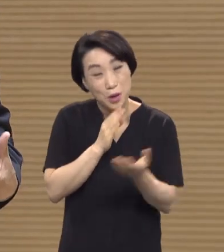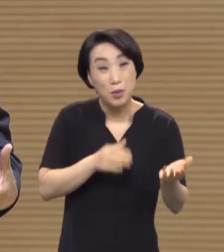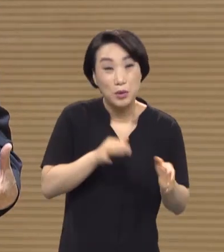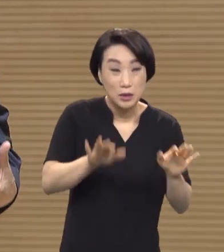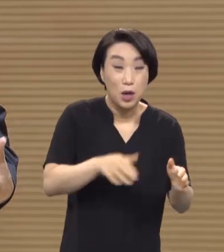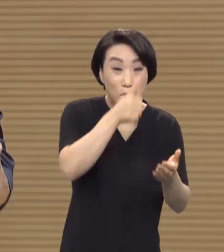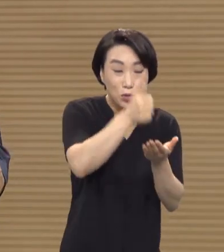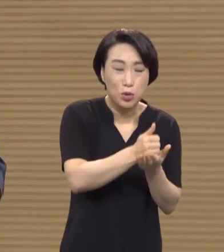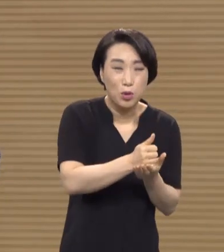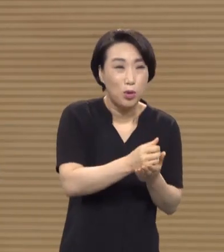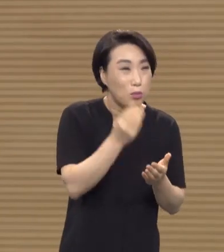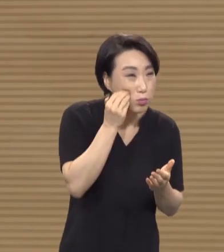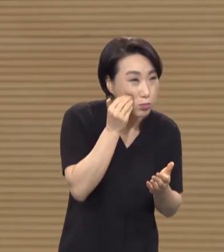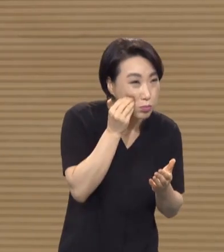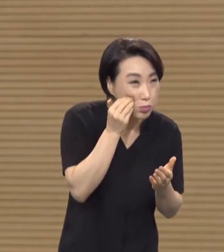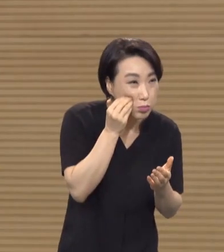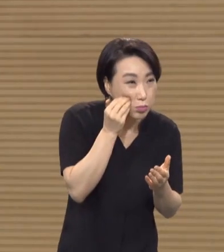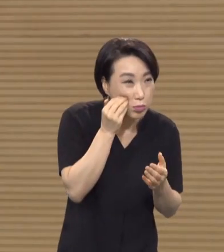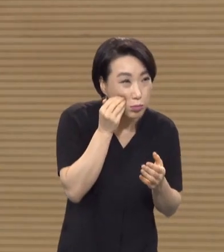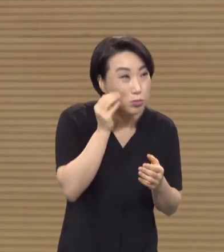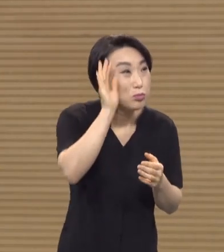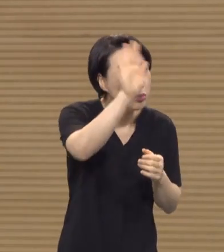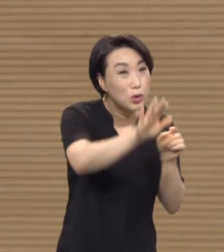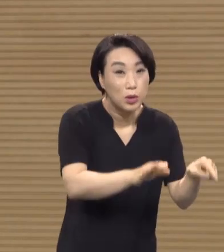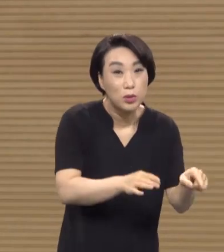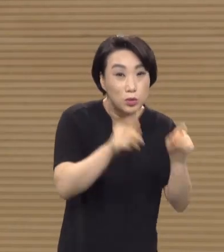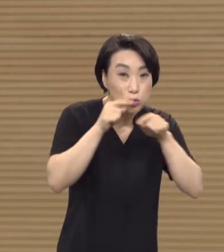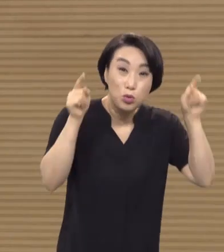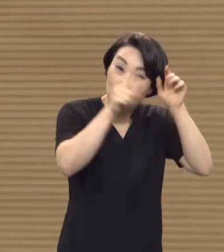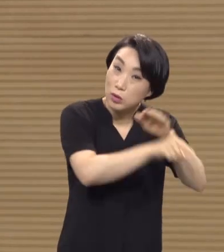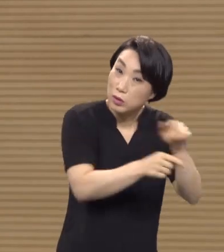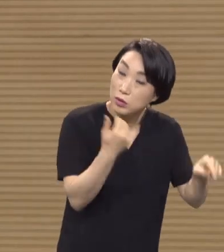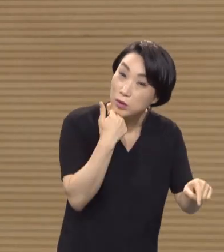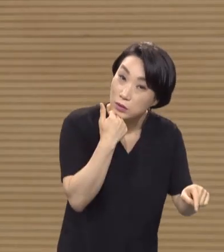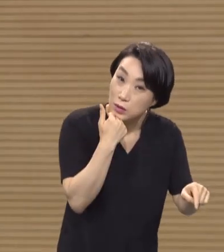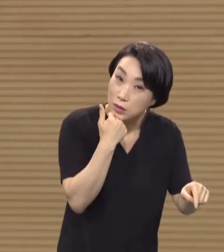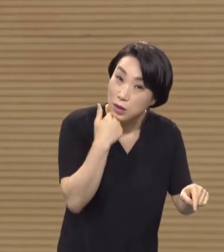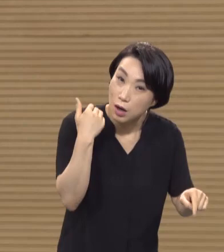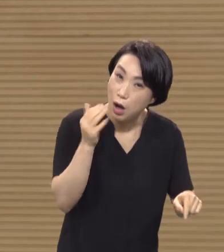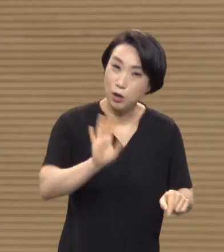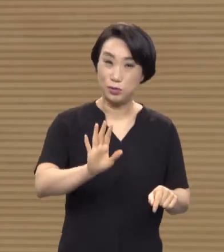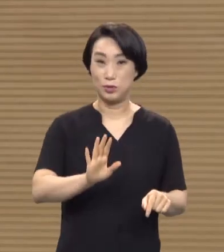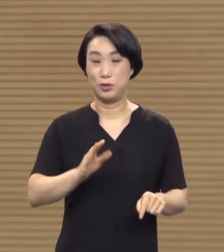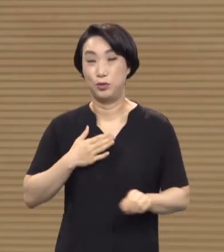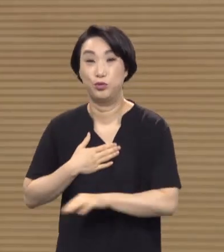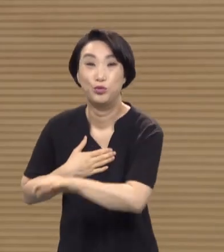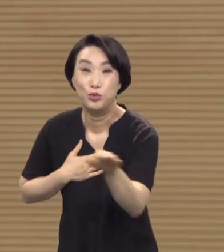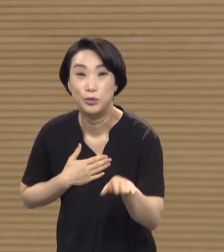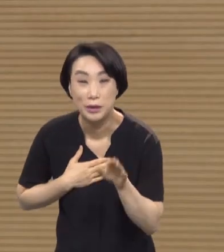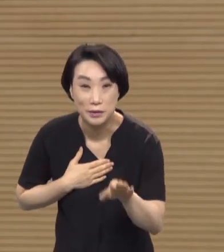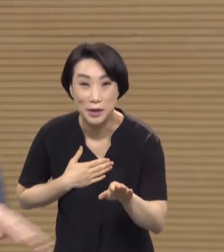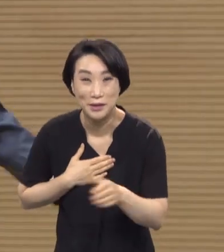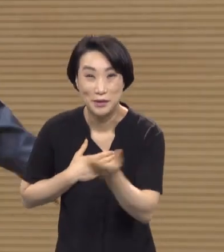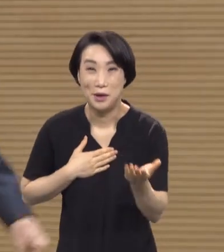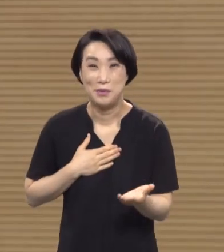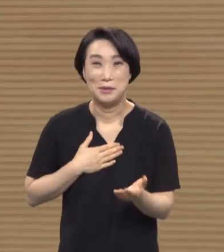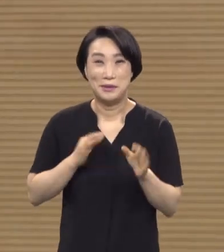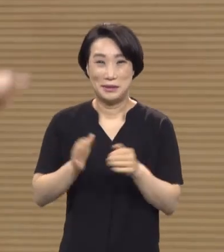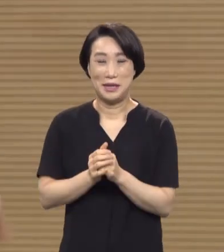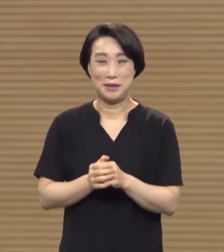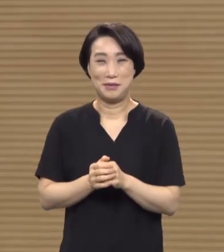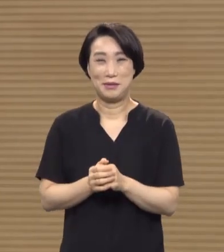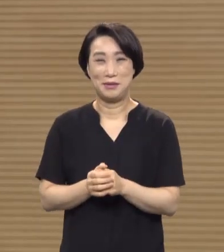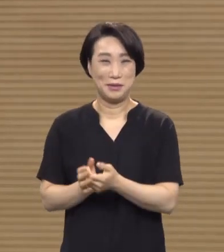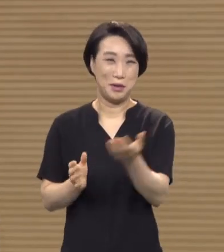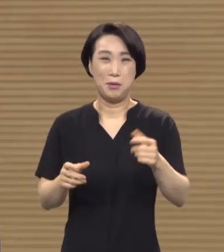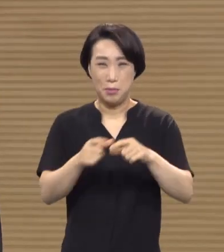죄를 두고 죽음의 내일을 기다리겠어요? 기다리겠습니까? 근데 우리가 그냥 다